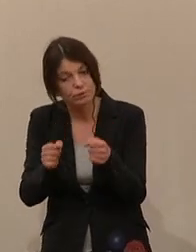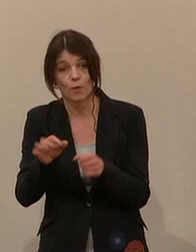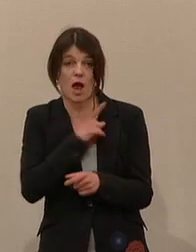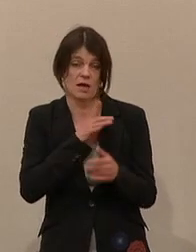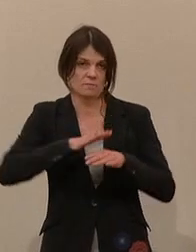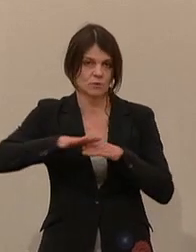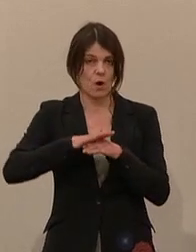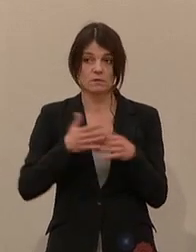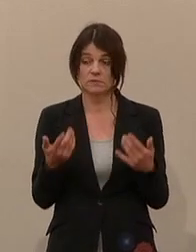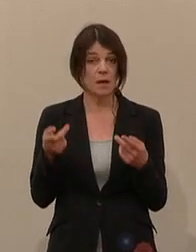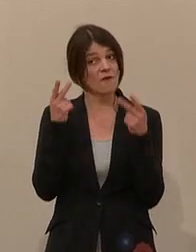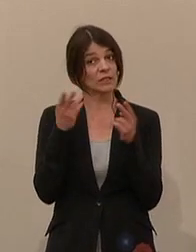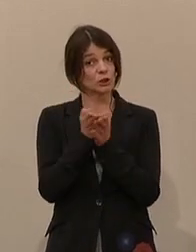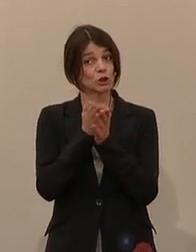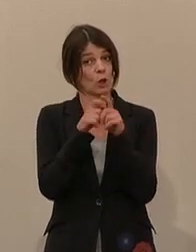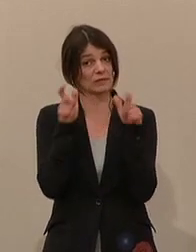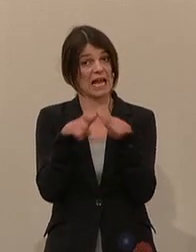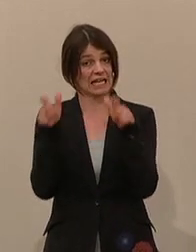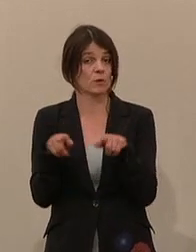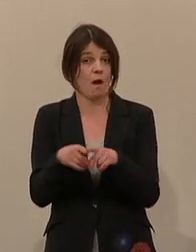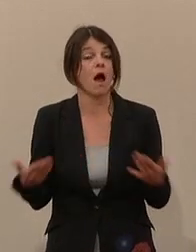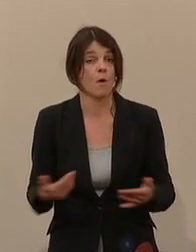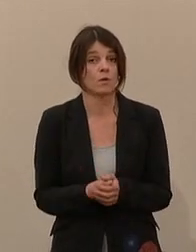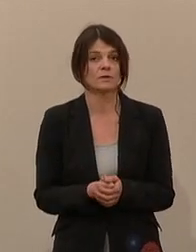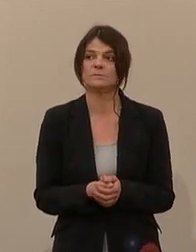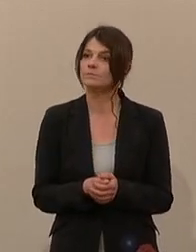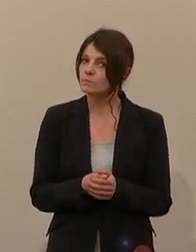auch als wichtige Serviceeinrichtung und als wichtiger